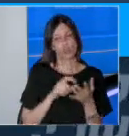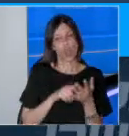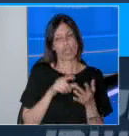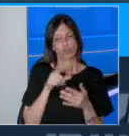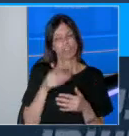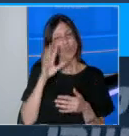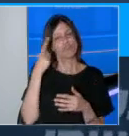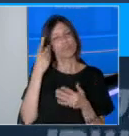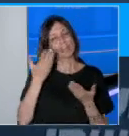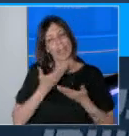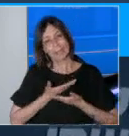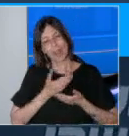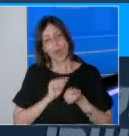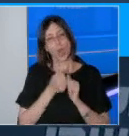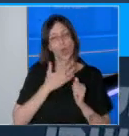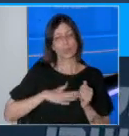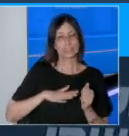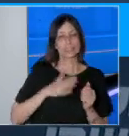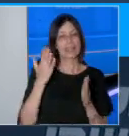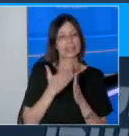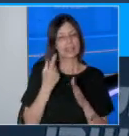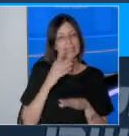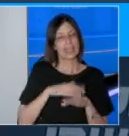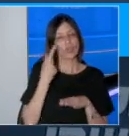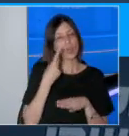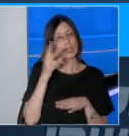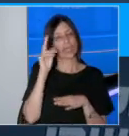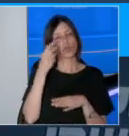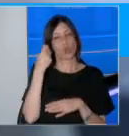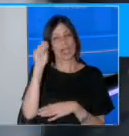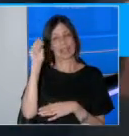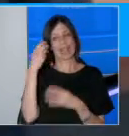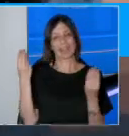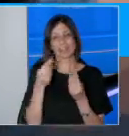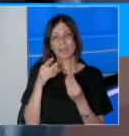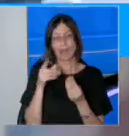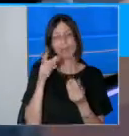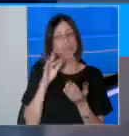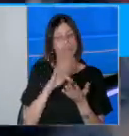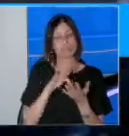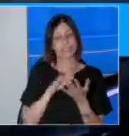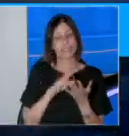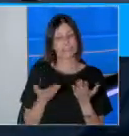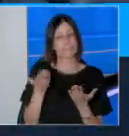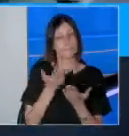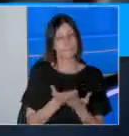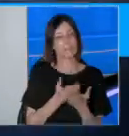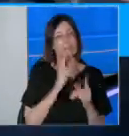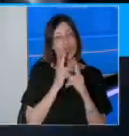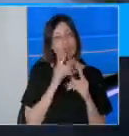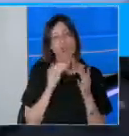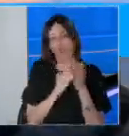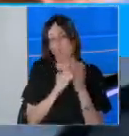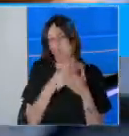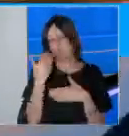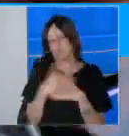היא חושבת שהיא תקבל אותו, בין אם היא רוצה תיק אחד יותר יוקרתי. אז הדברים האלה עדיין נמצאים שם בדיונים, אני למיטב הבנתי גם לא פתרו